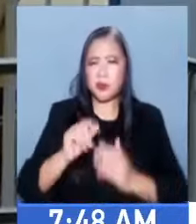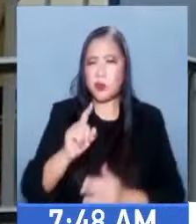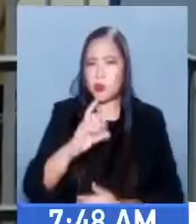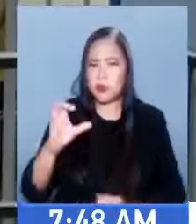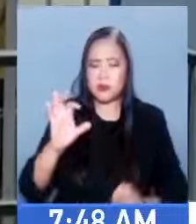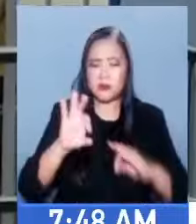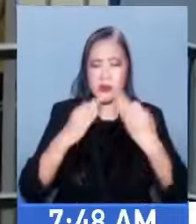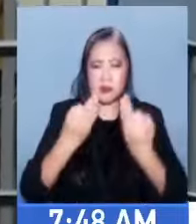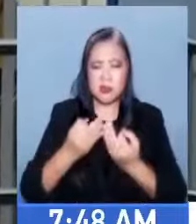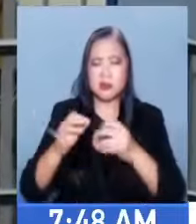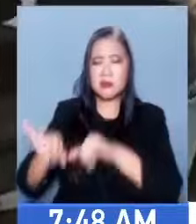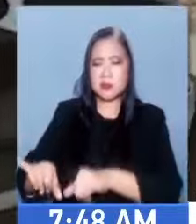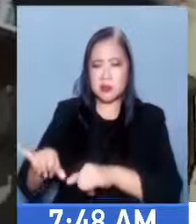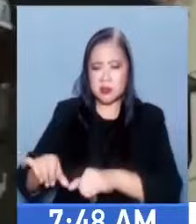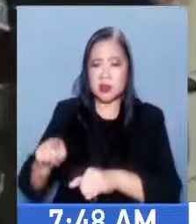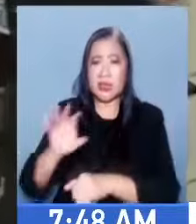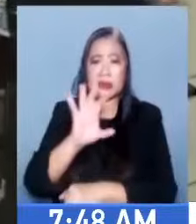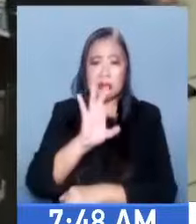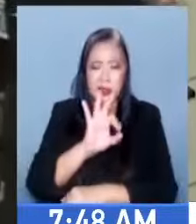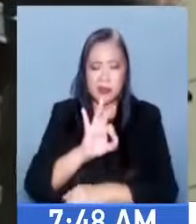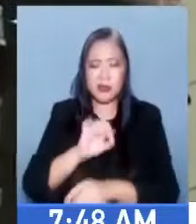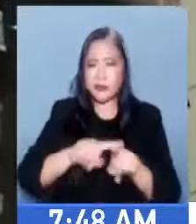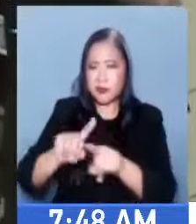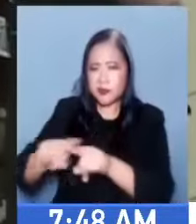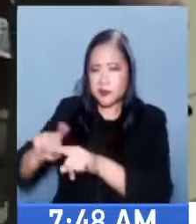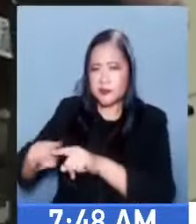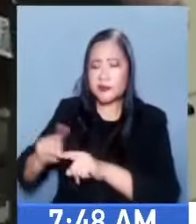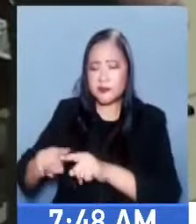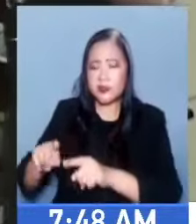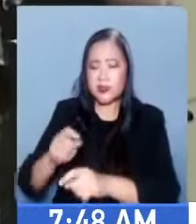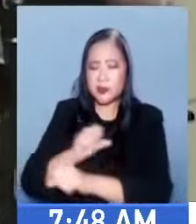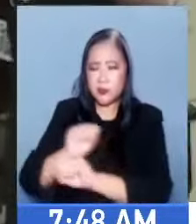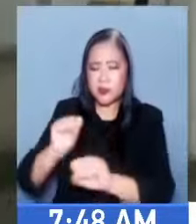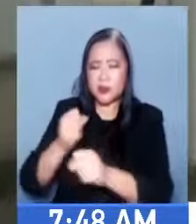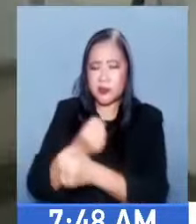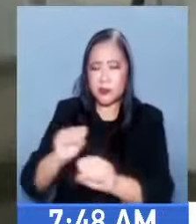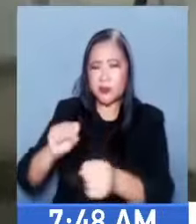Sham na evacuation Center na sakop ng Barangay San